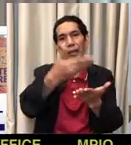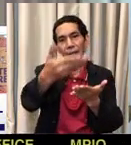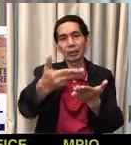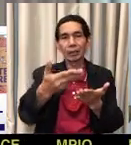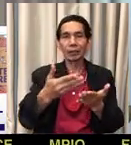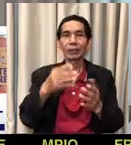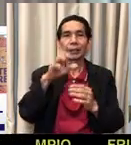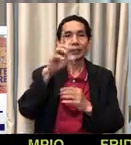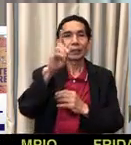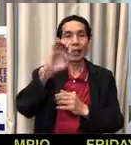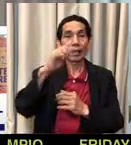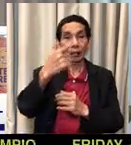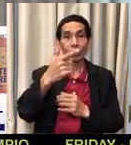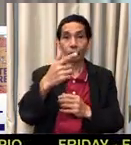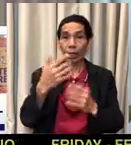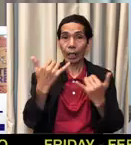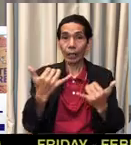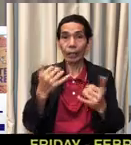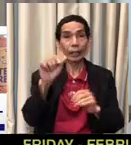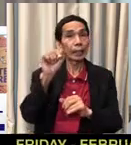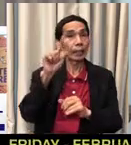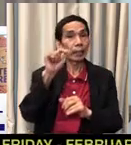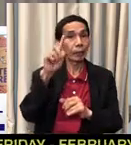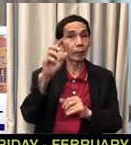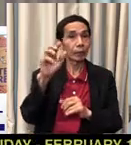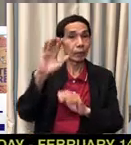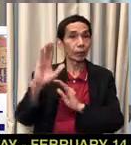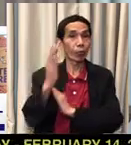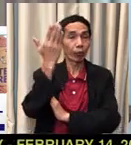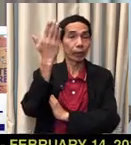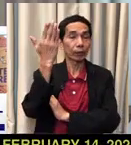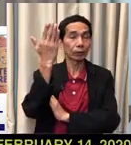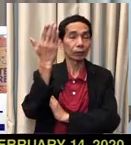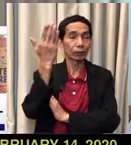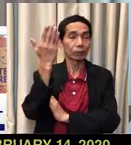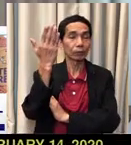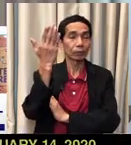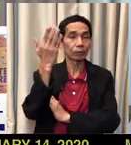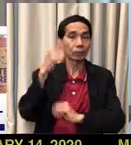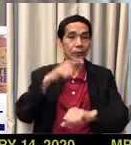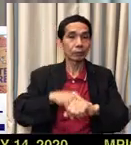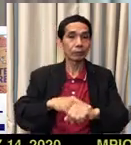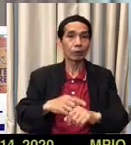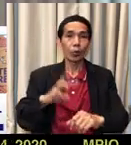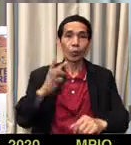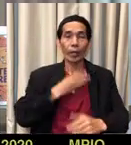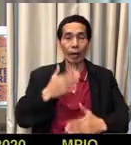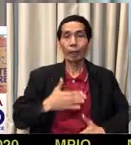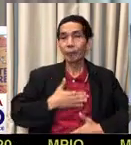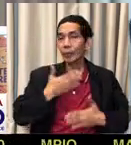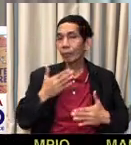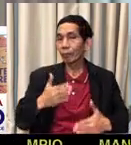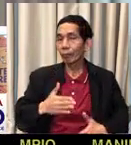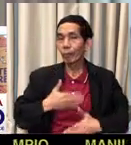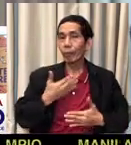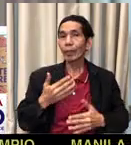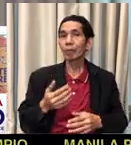ng DILG as of 11 a.m. Ayan, nalulugod kami kasi